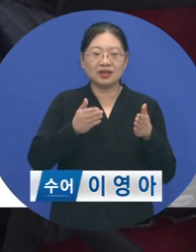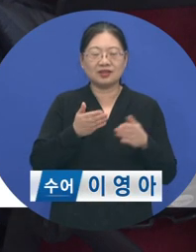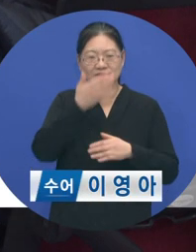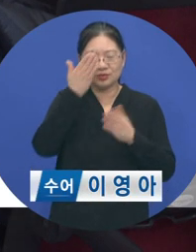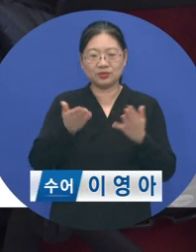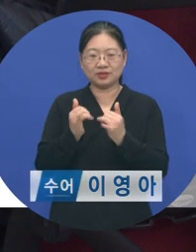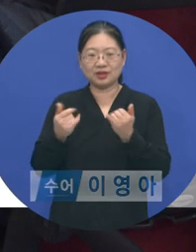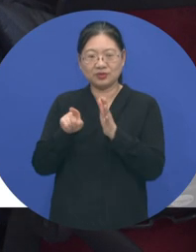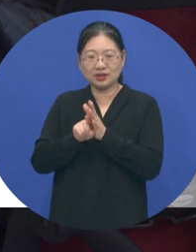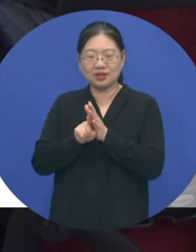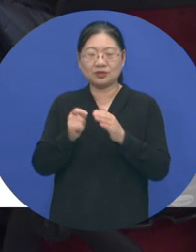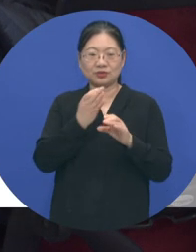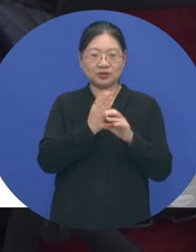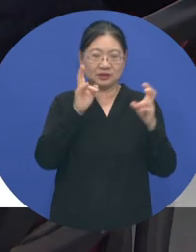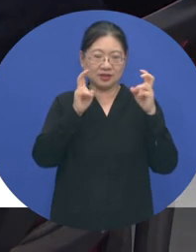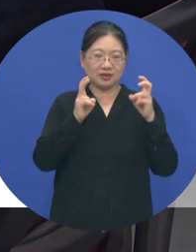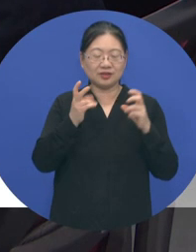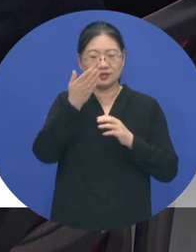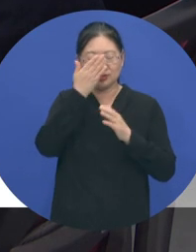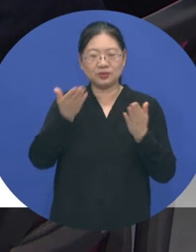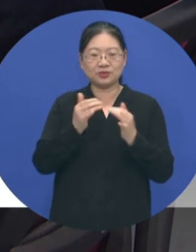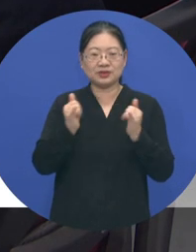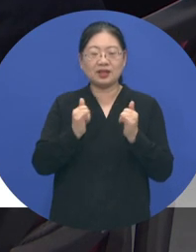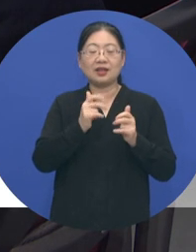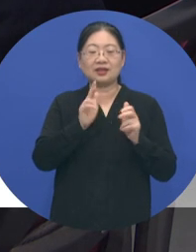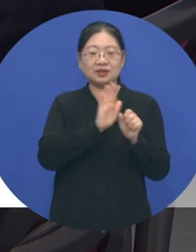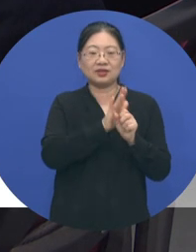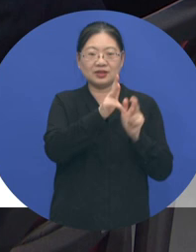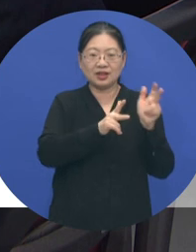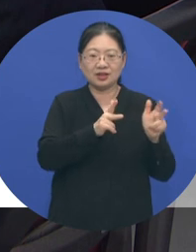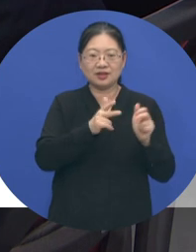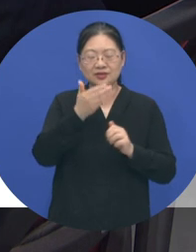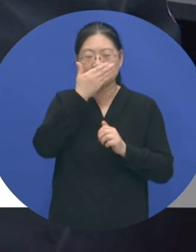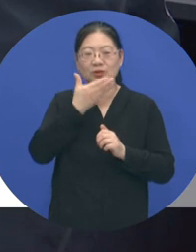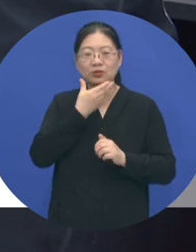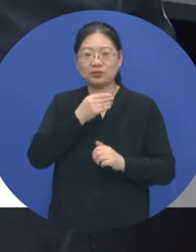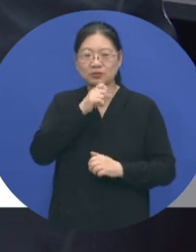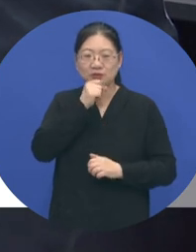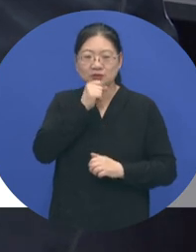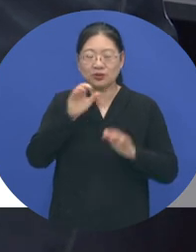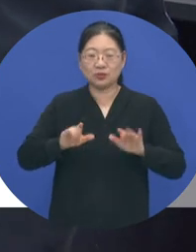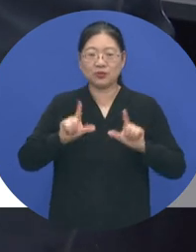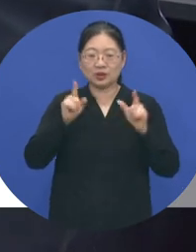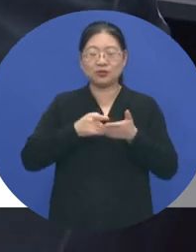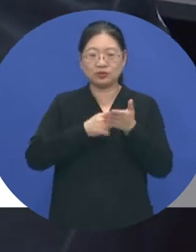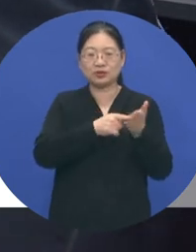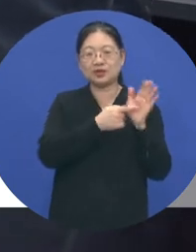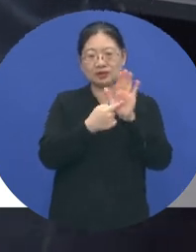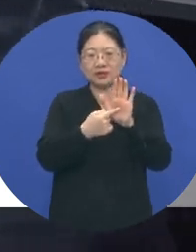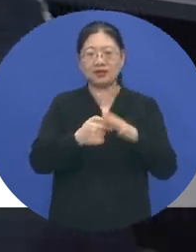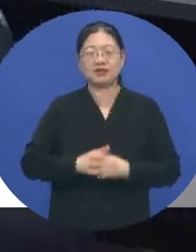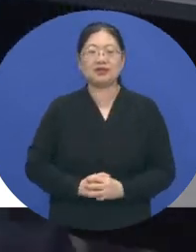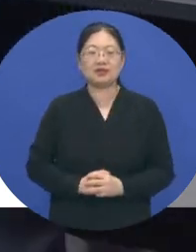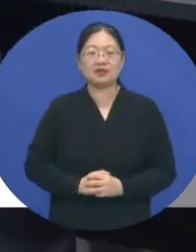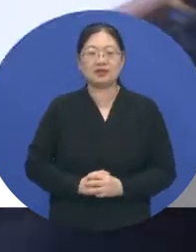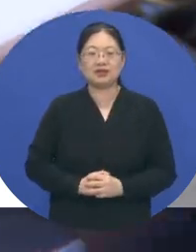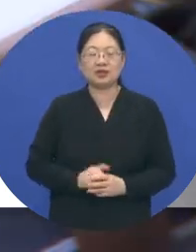경기도가 청년 노동자를 위한 중소기업 청년 노동자 지원 사업과 청년 복지 포인트를 올해도 추진한다고